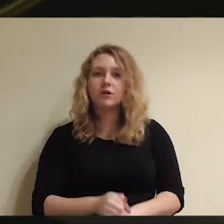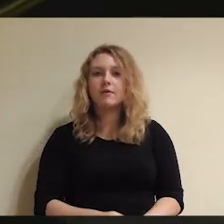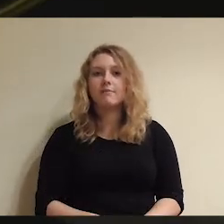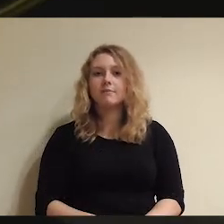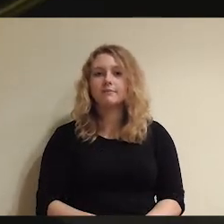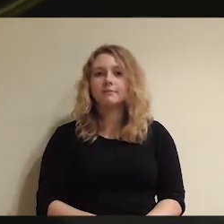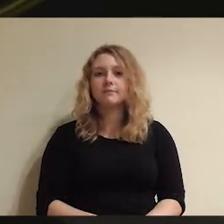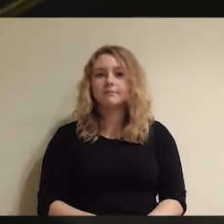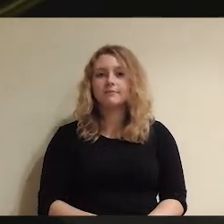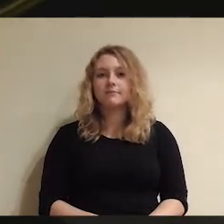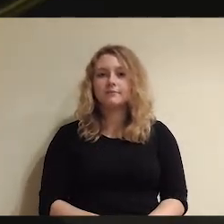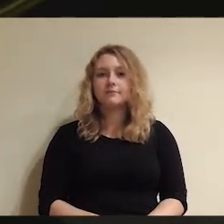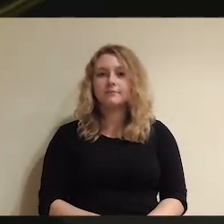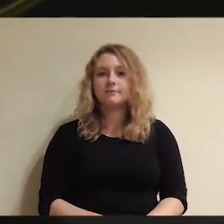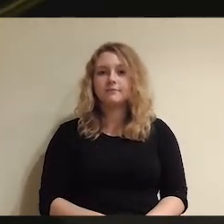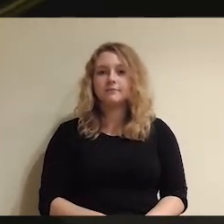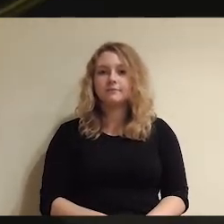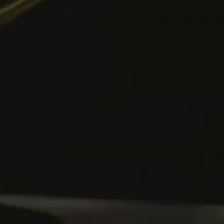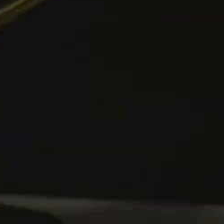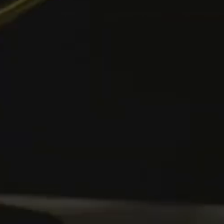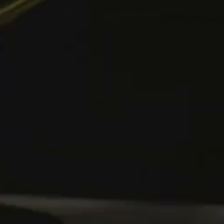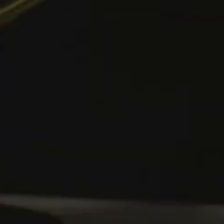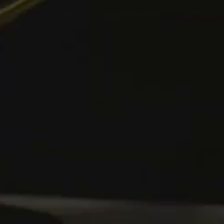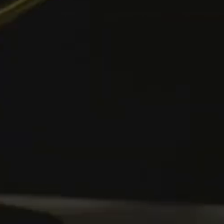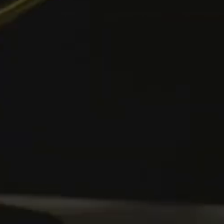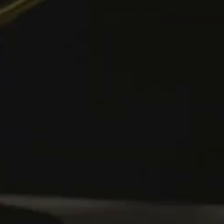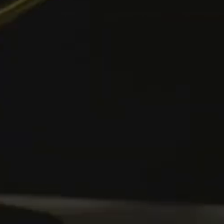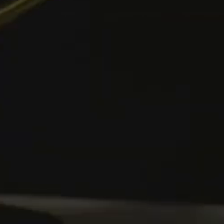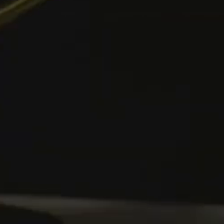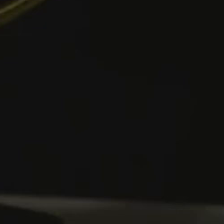Zajmij się teraz twoim obowiązkiem.